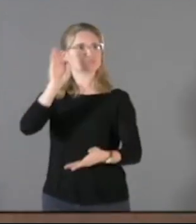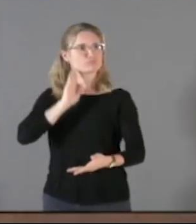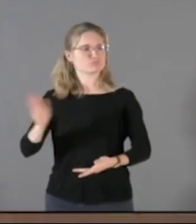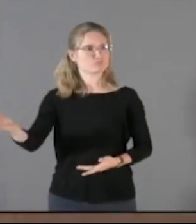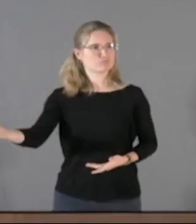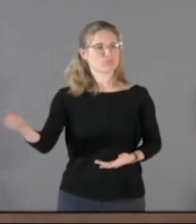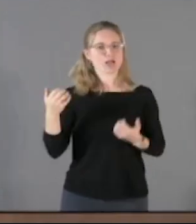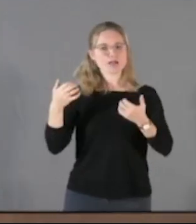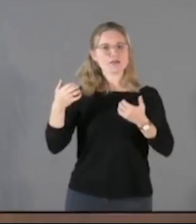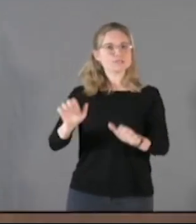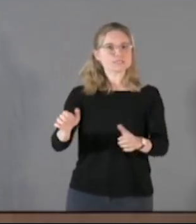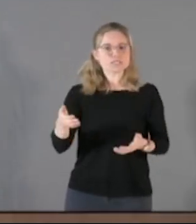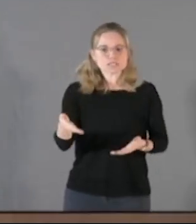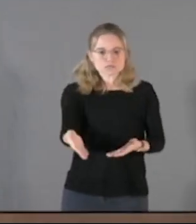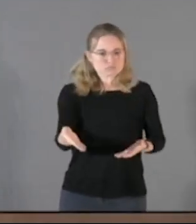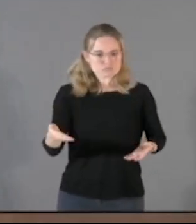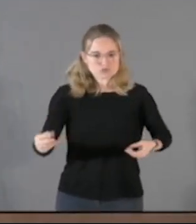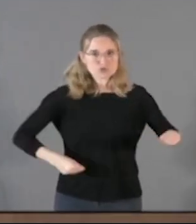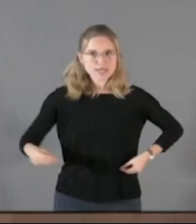direction qui ont